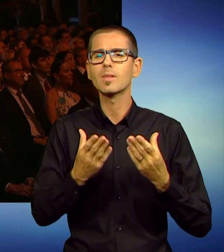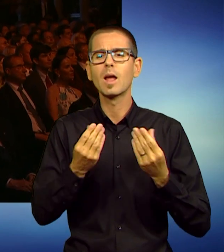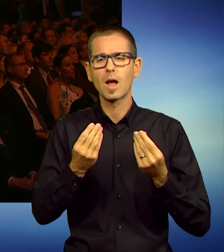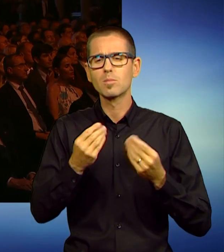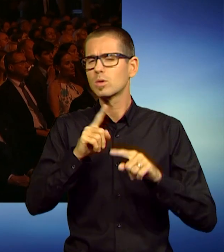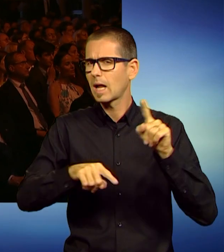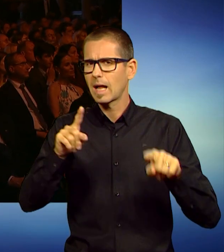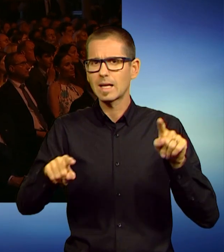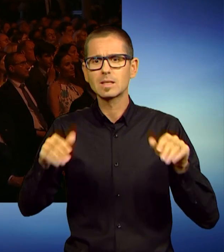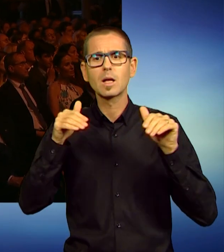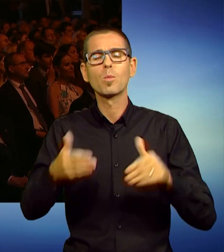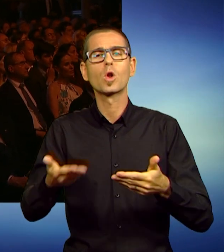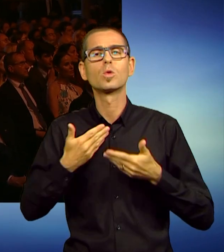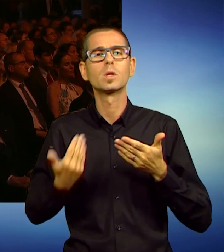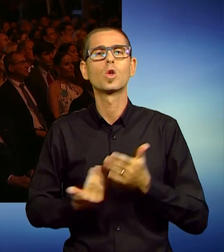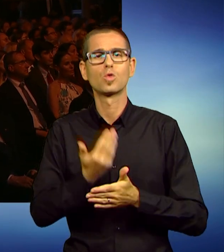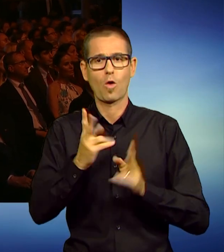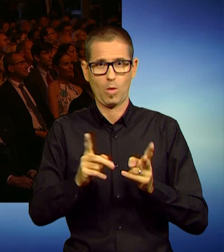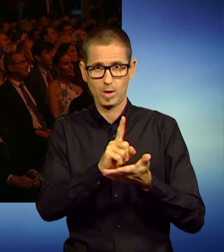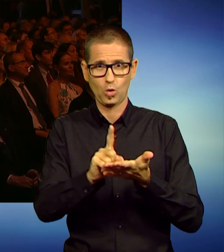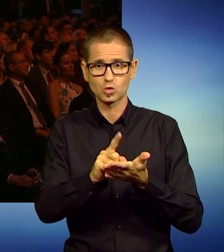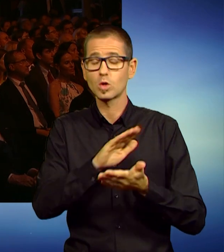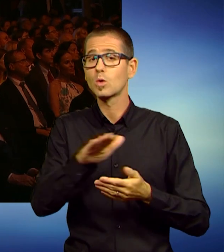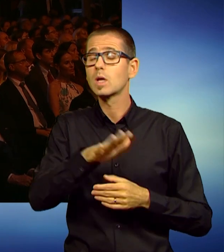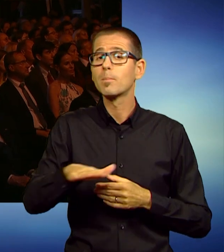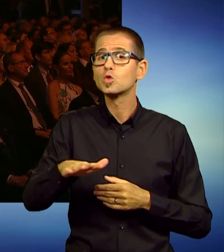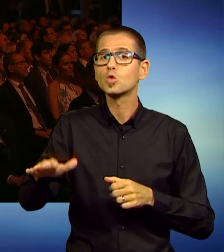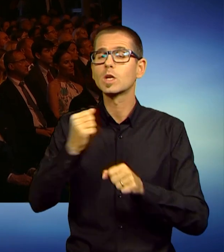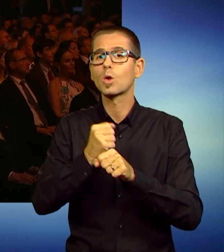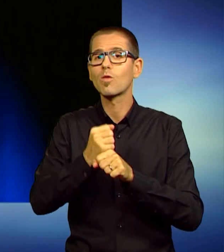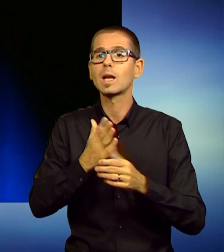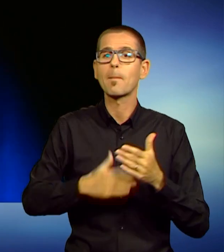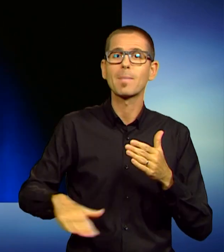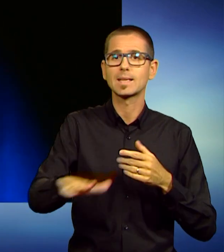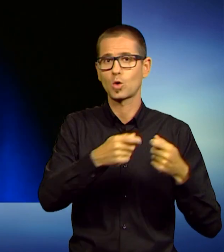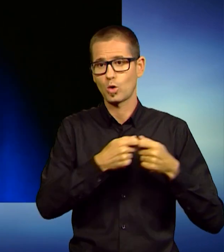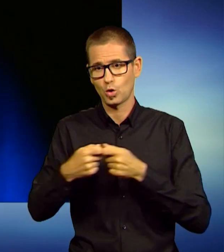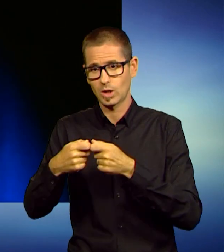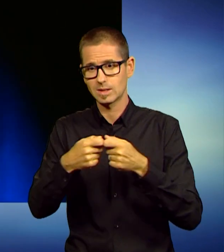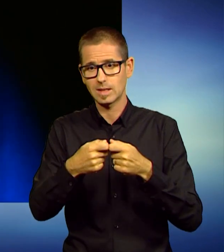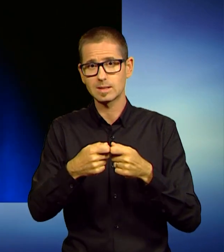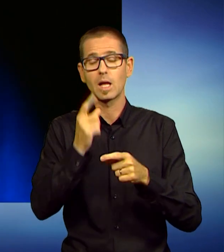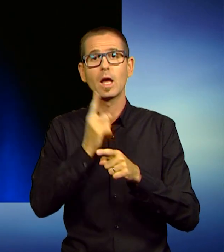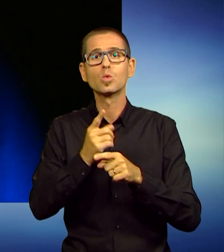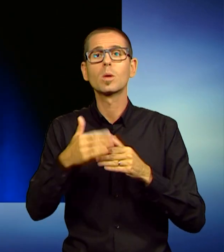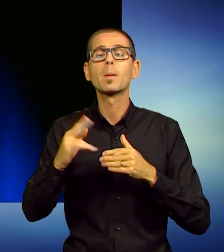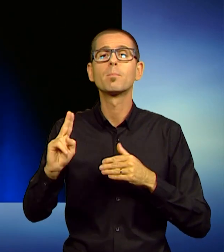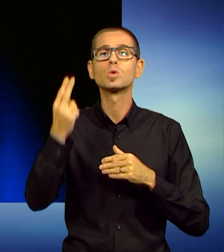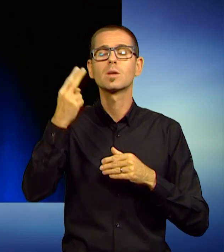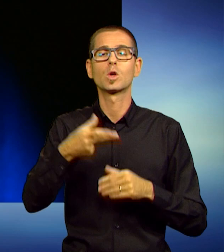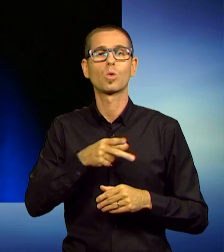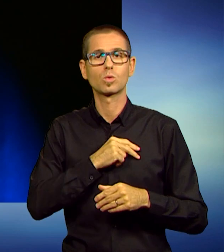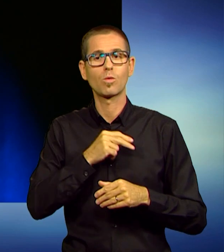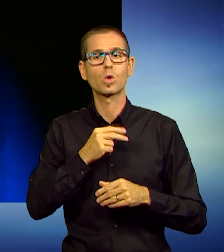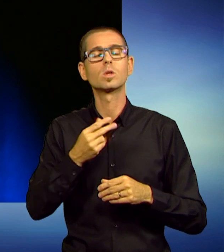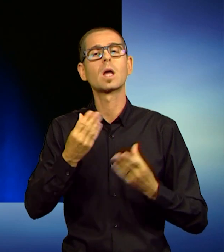Multilateralizem mora dobiti novo priložnost. Na vseh področjih delovanja mednarodnih organizacij in tudi pri pozivanju k